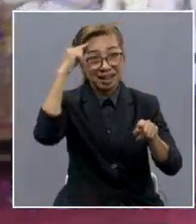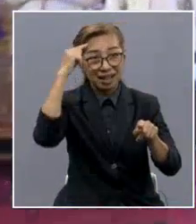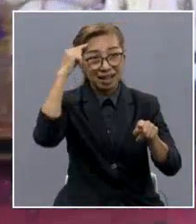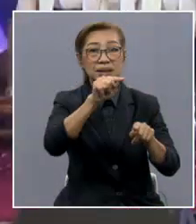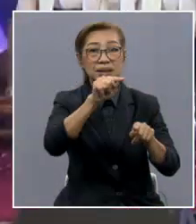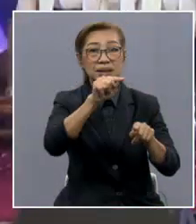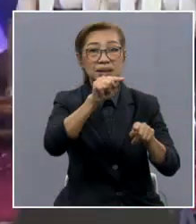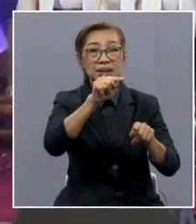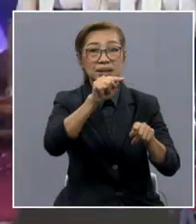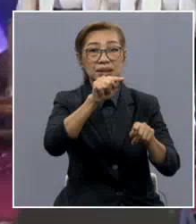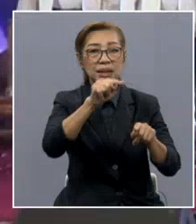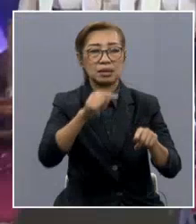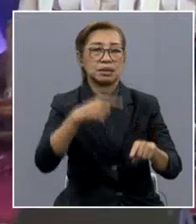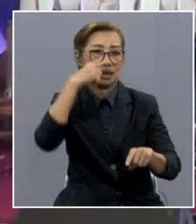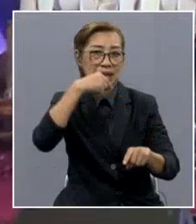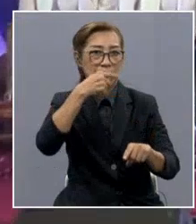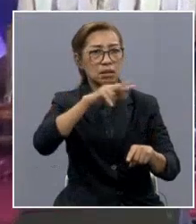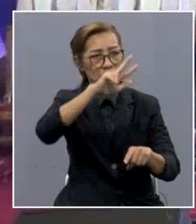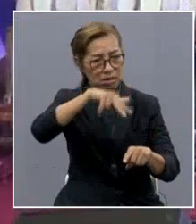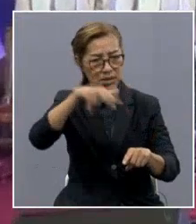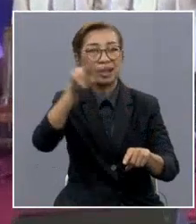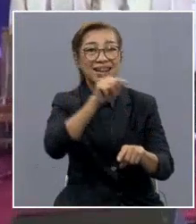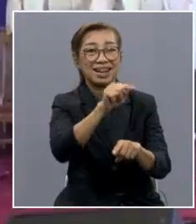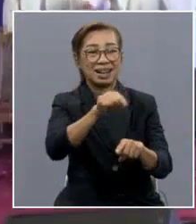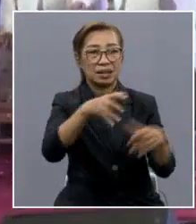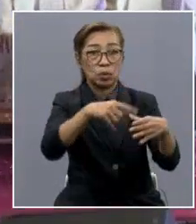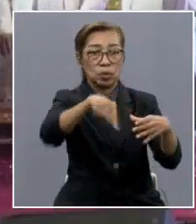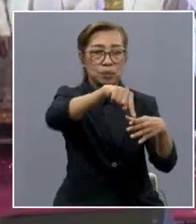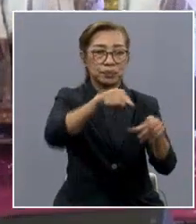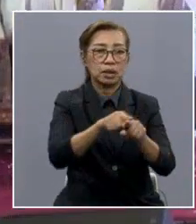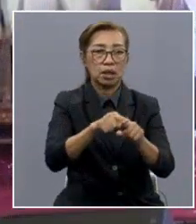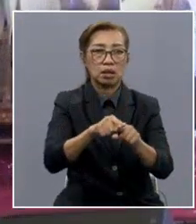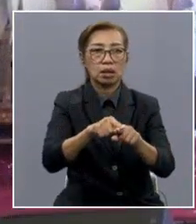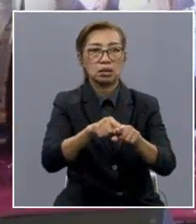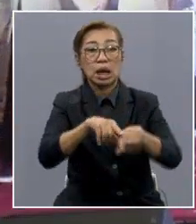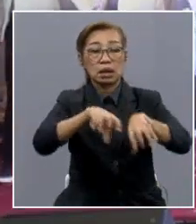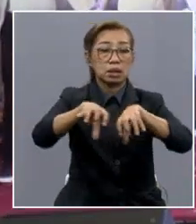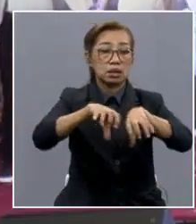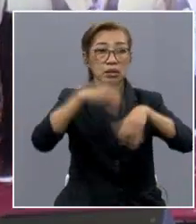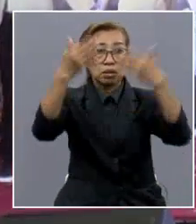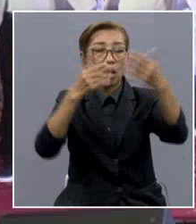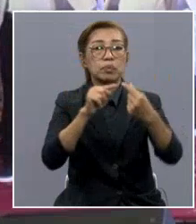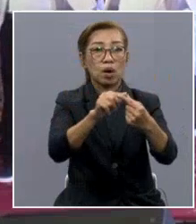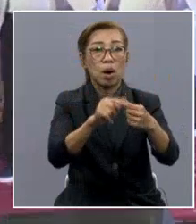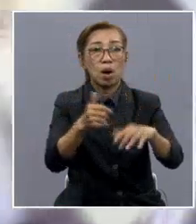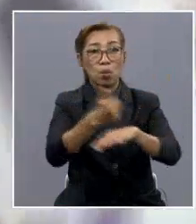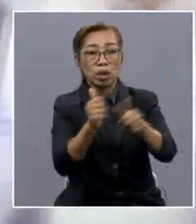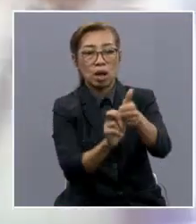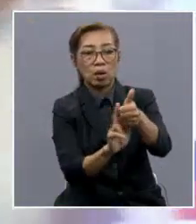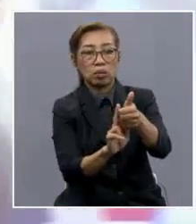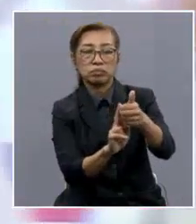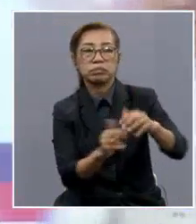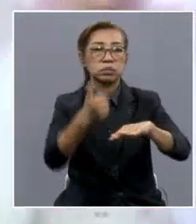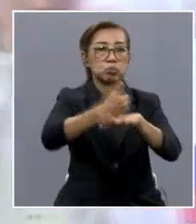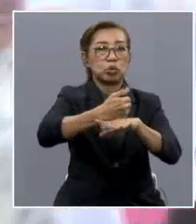ต่อไปนะครับโดยมีพลเอกชัดชัยพัทรนาวิกรองหัวหน้าพักจะขึ้นมาทำหน้าที่รักษาการหัวหน้